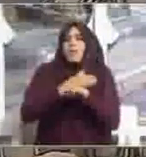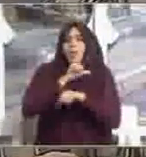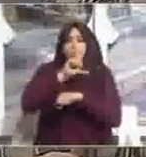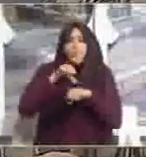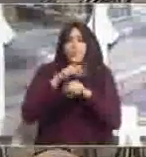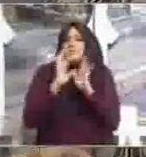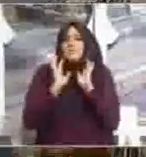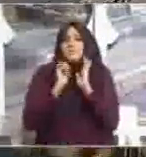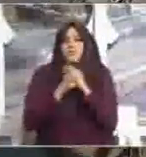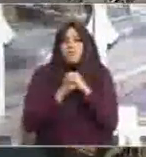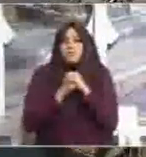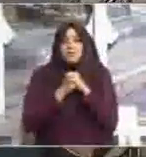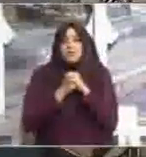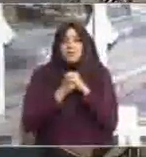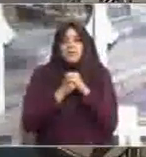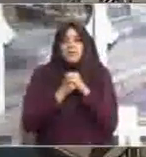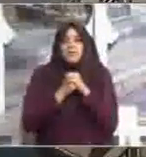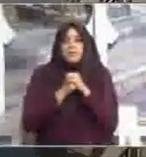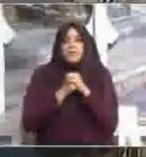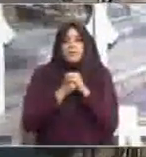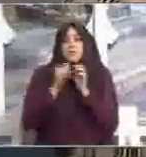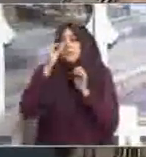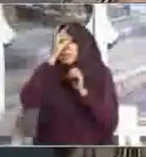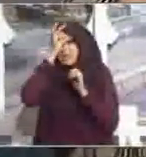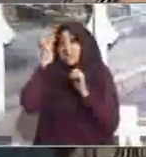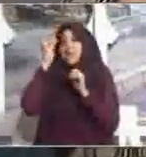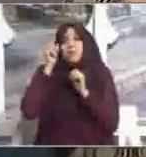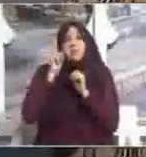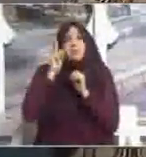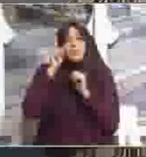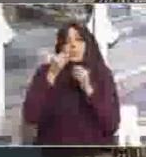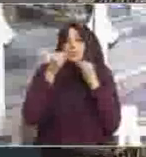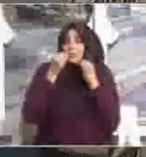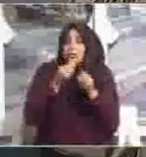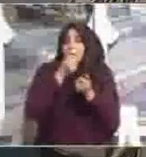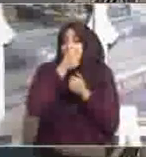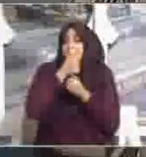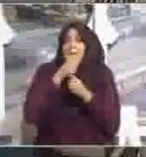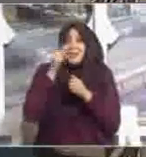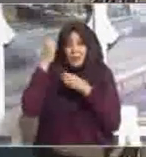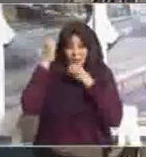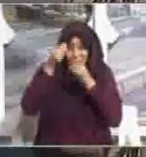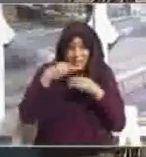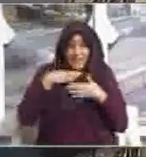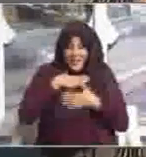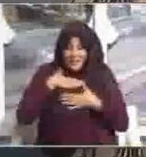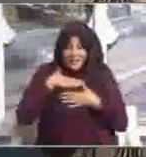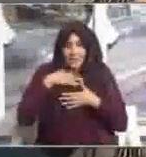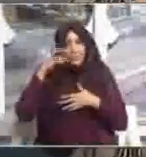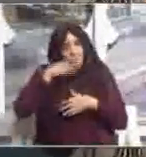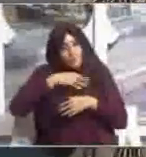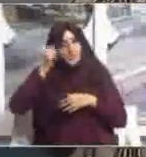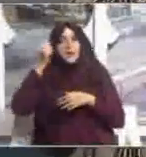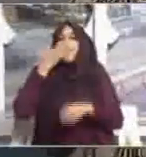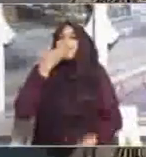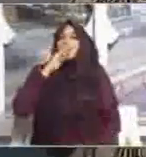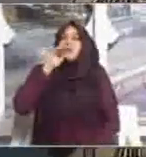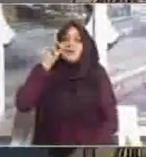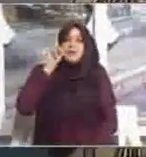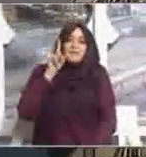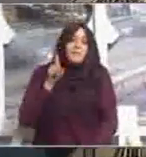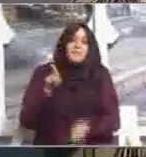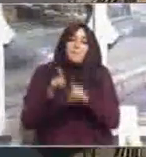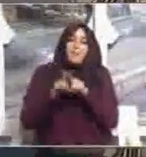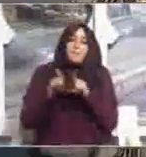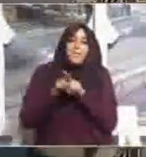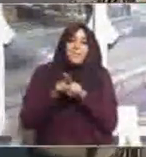عنده وين يروح، ولكن بما انه قدر ربي الانسان يصبر. ايه كيما عطاه لك فرحتي. كما اداه كذا يقول الحمد لله يا ربي معلش،